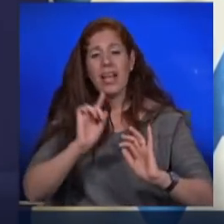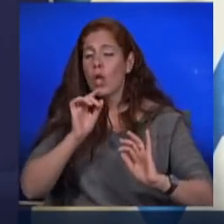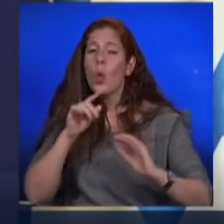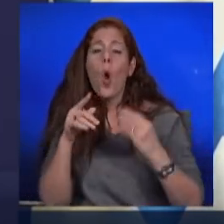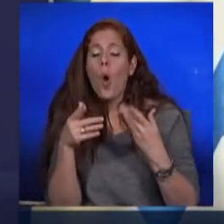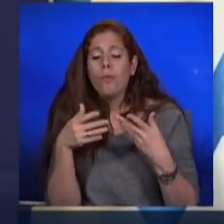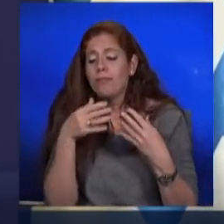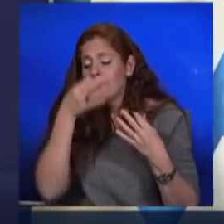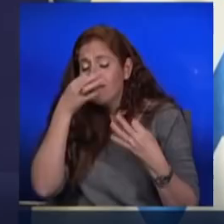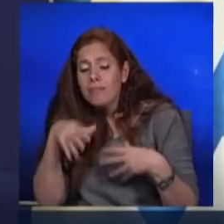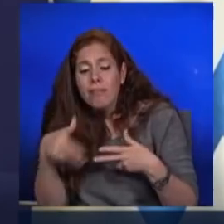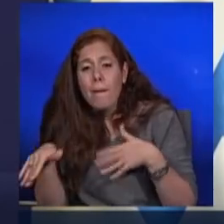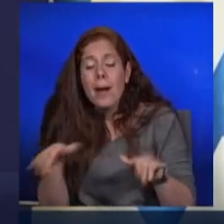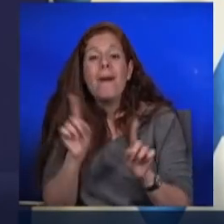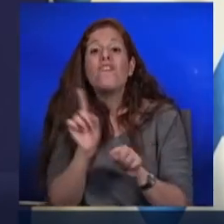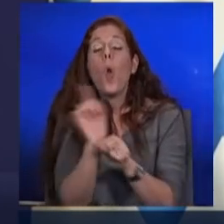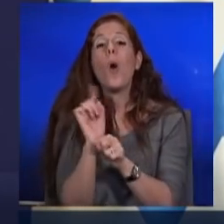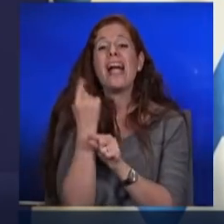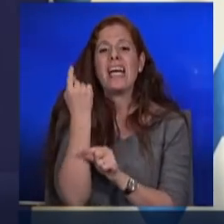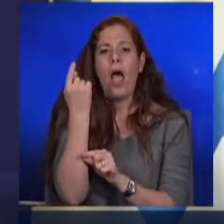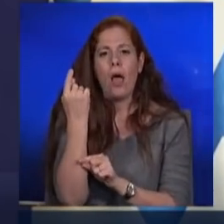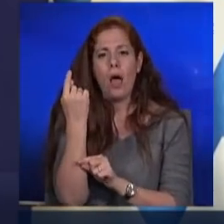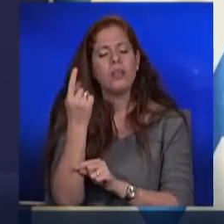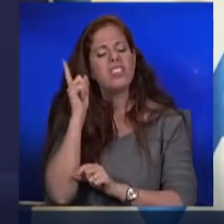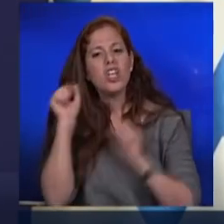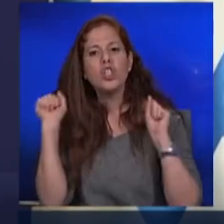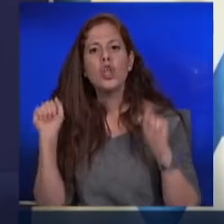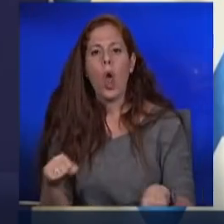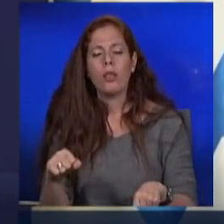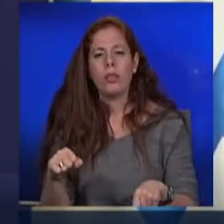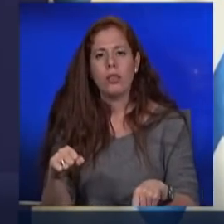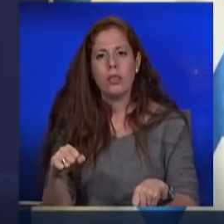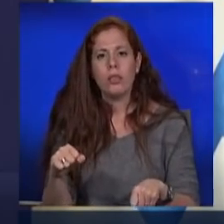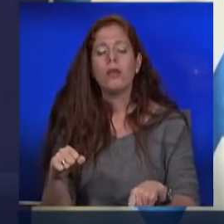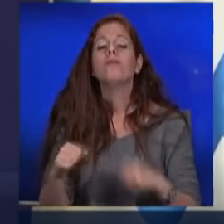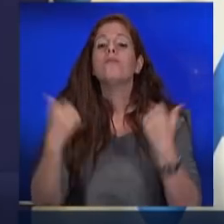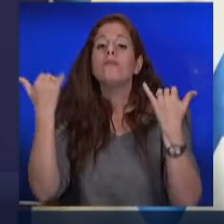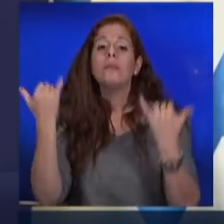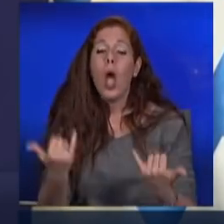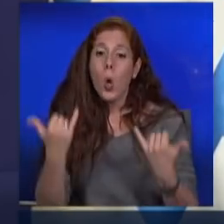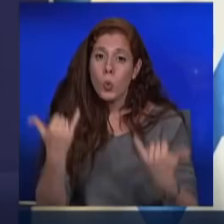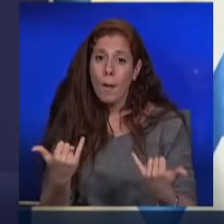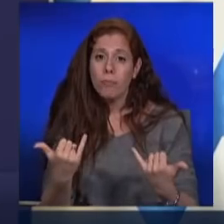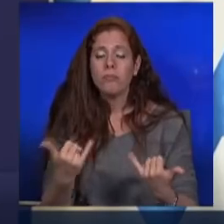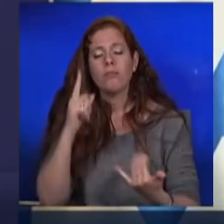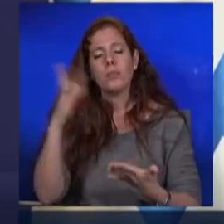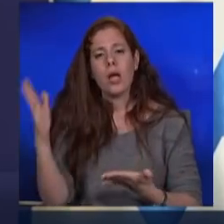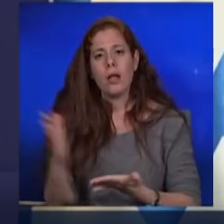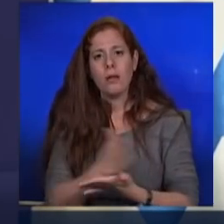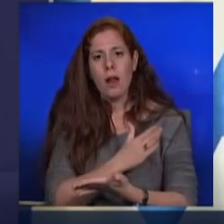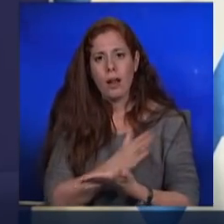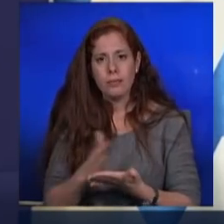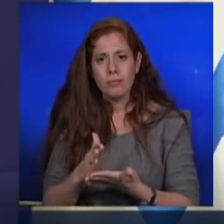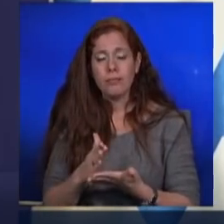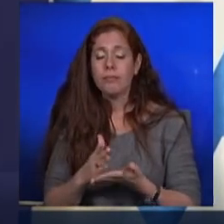אחד מן היעד של שליטה במגפה. היום אנחנו עומדים בצומת הכרעה. יש לנו